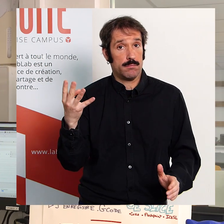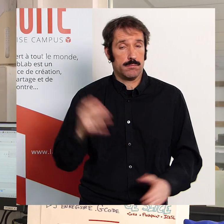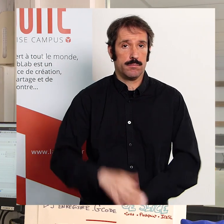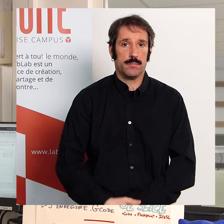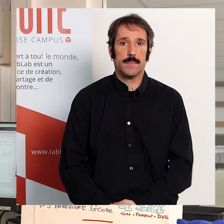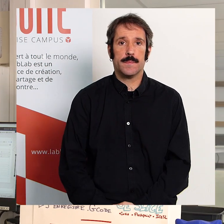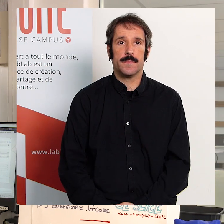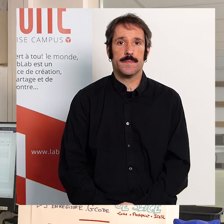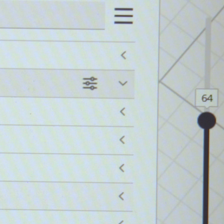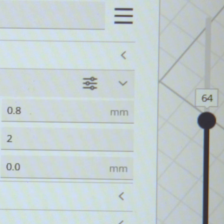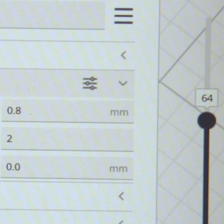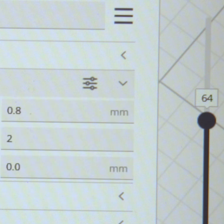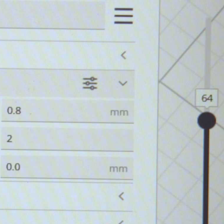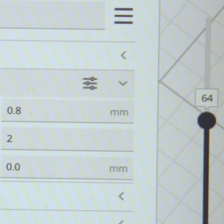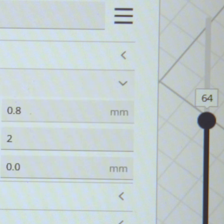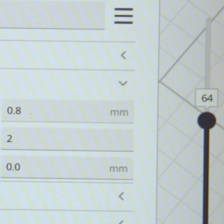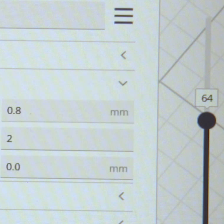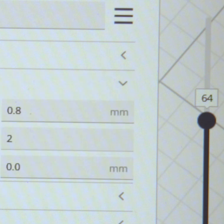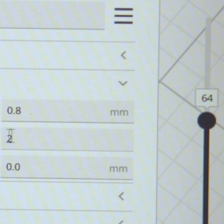venir taper 4 par exemple.